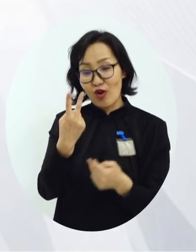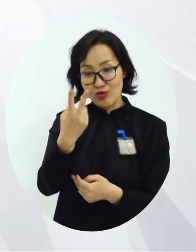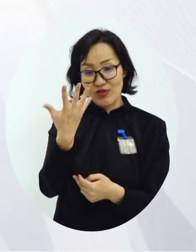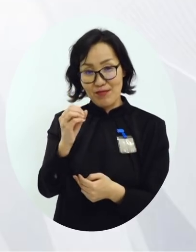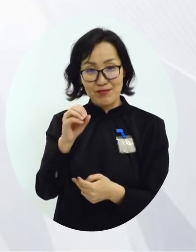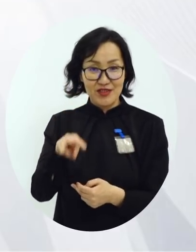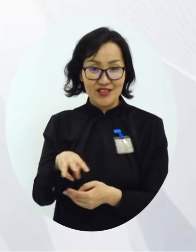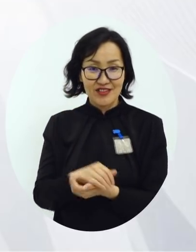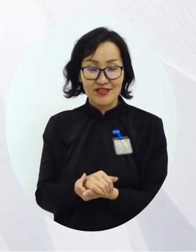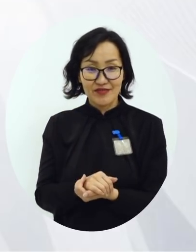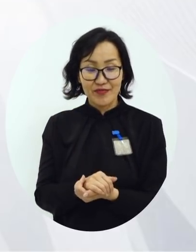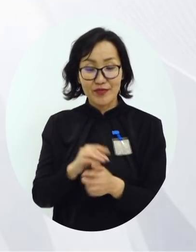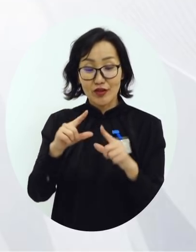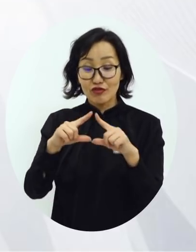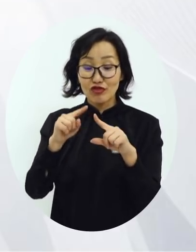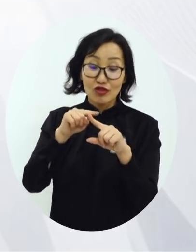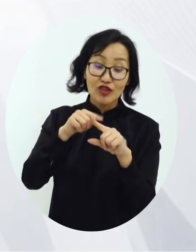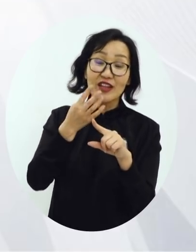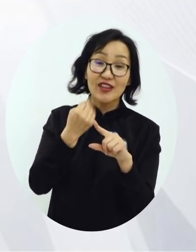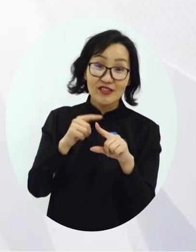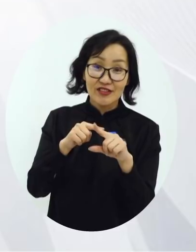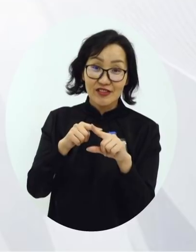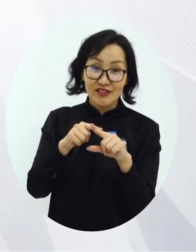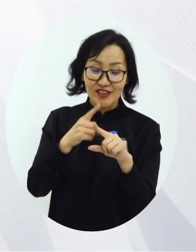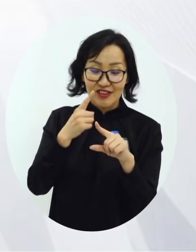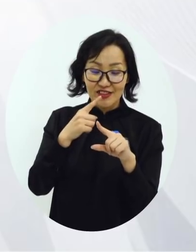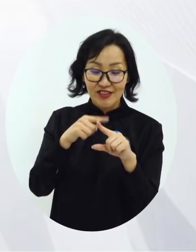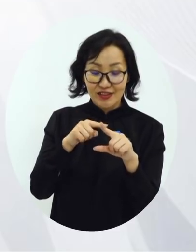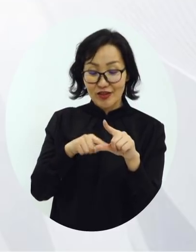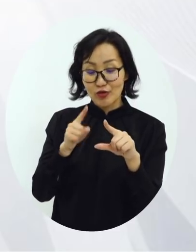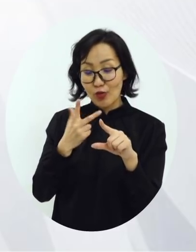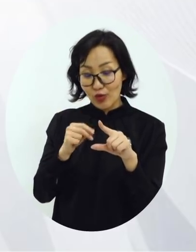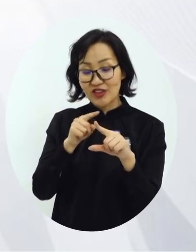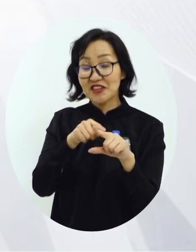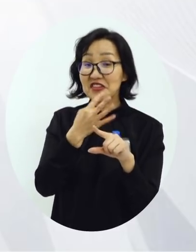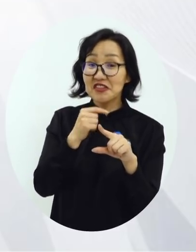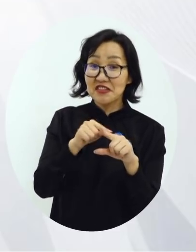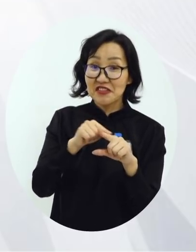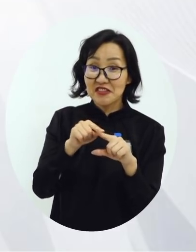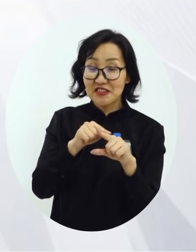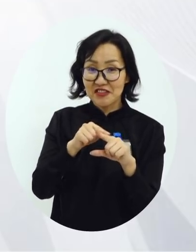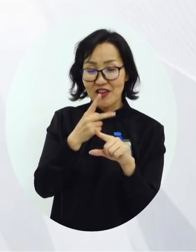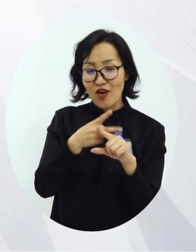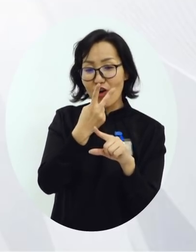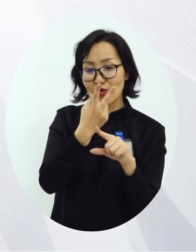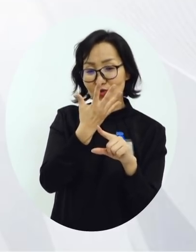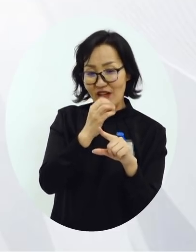250 м. Тэгвэл нөгөө тал нь хэд вэ? Энэ нэг тал нь оллоо. Тэгвэл нөгөө тал нь